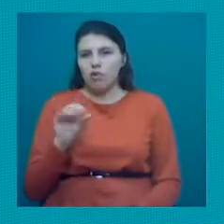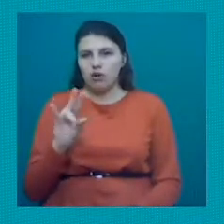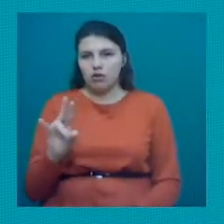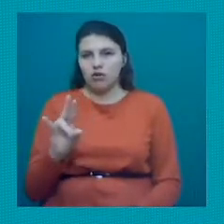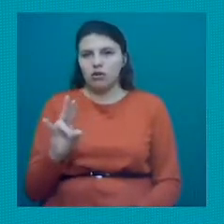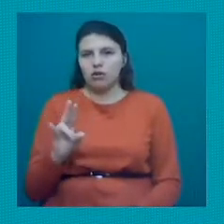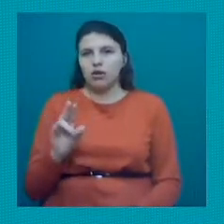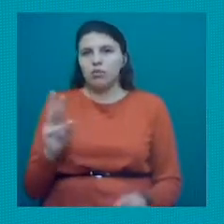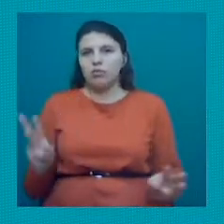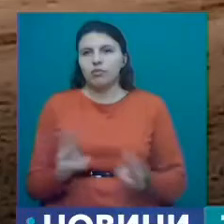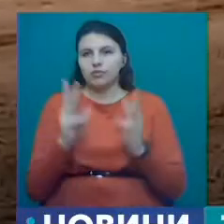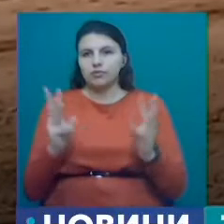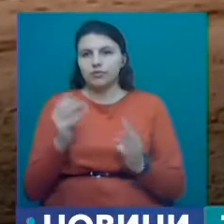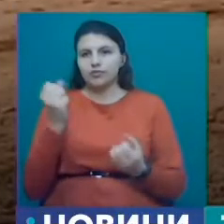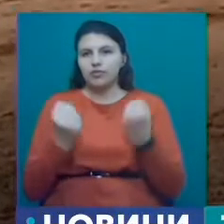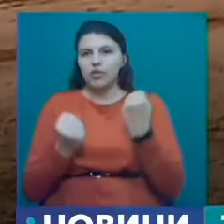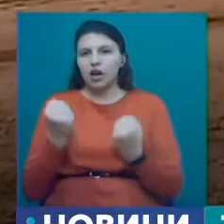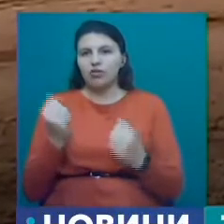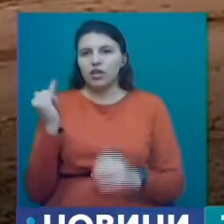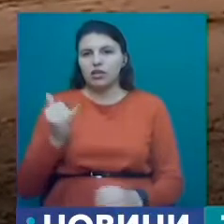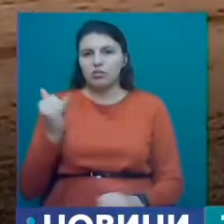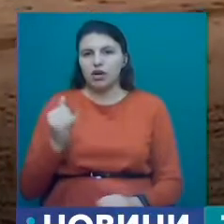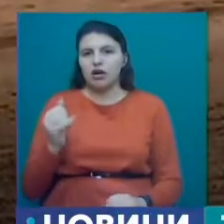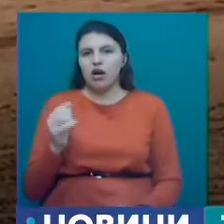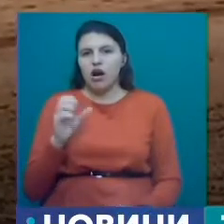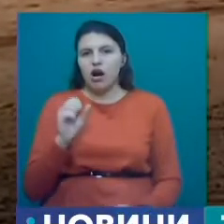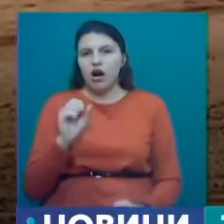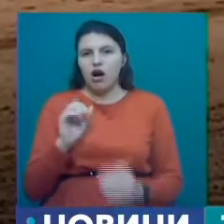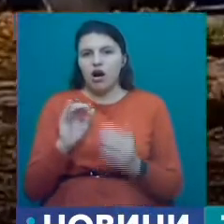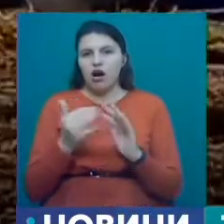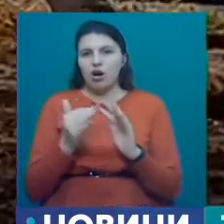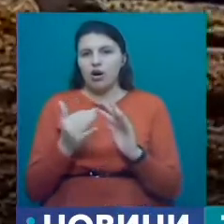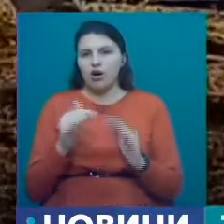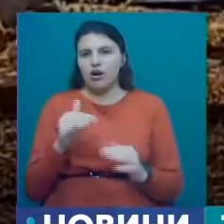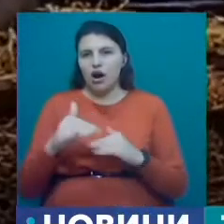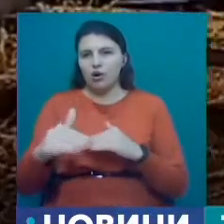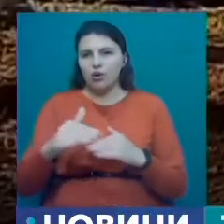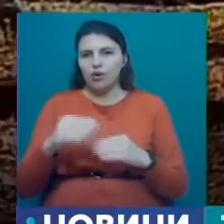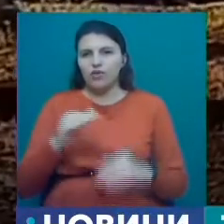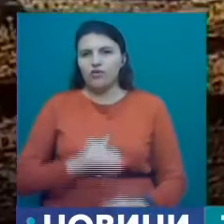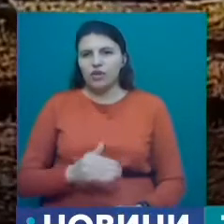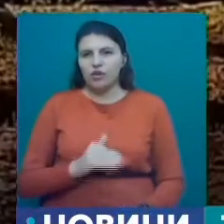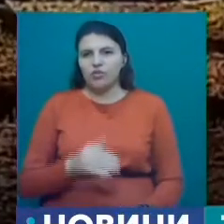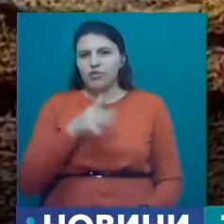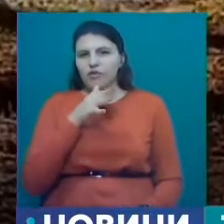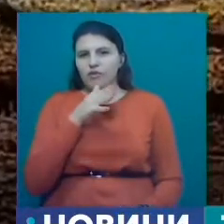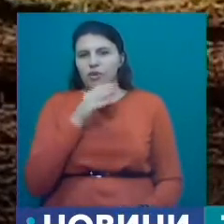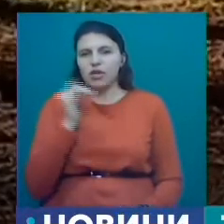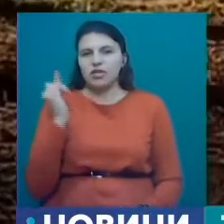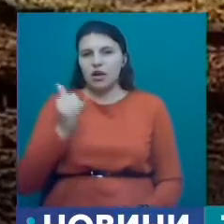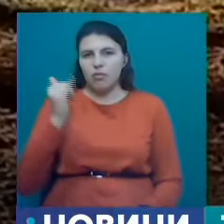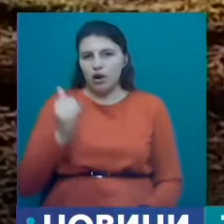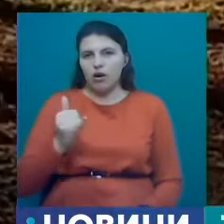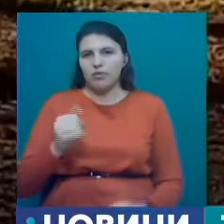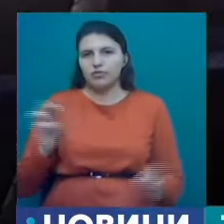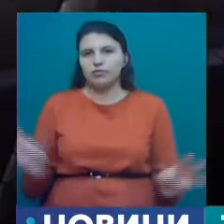на автозаправній станції однієї з агрофірм сталася 16 жовтня. Під час заправки бензовозу зайнялось дизельне